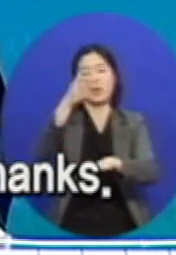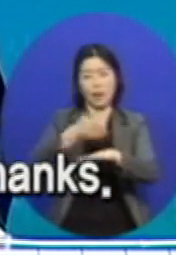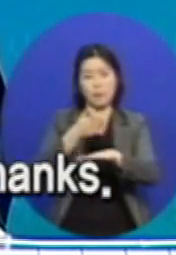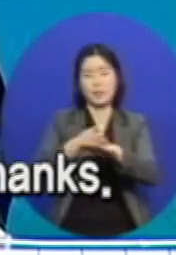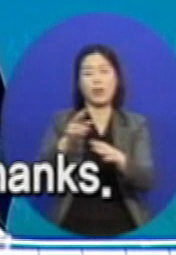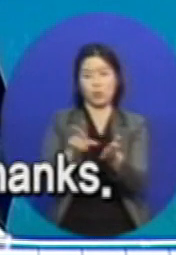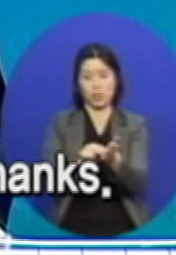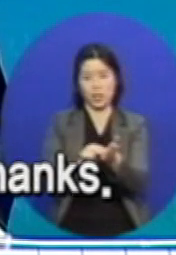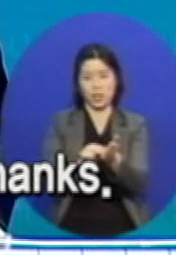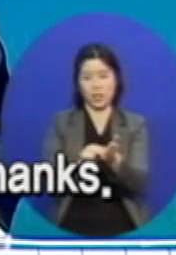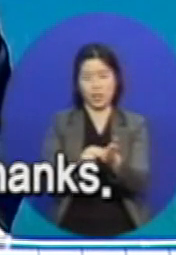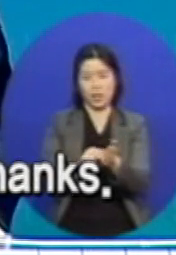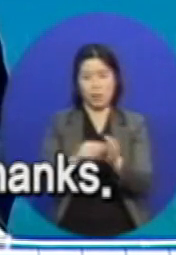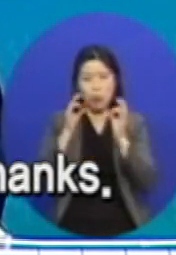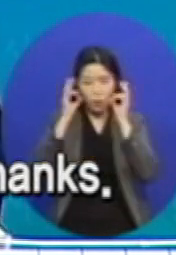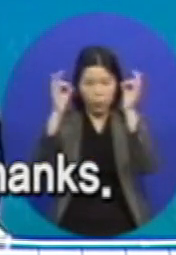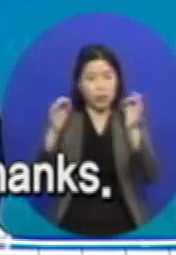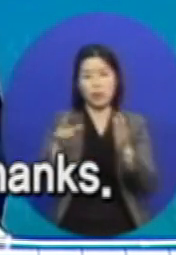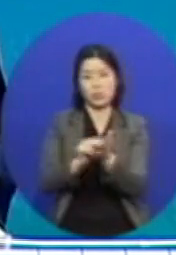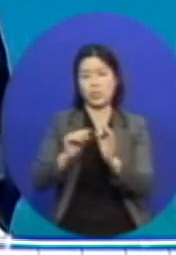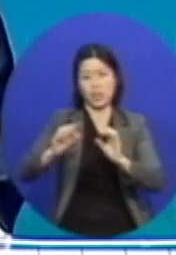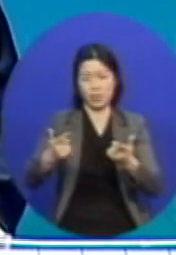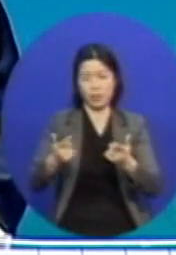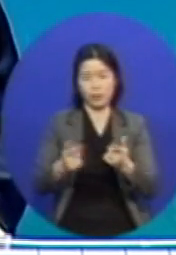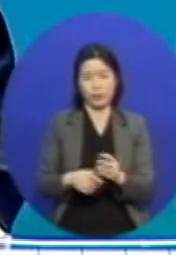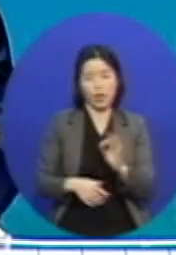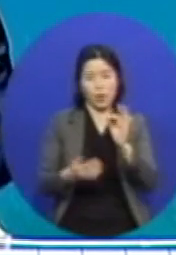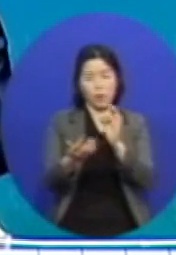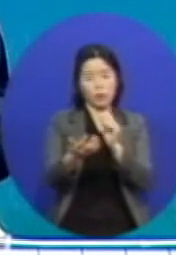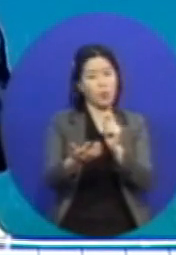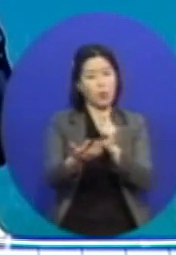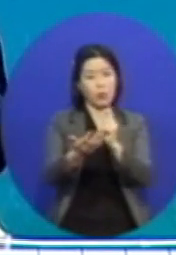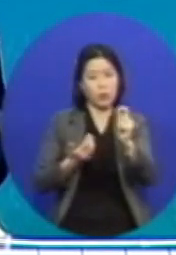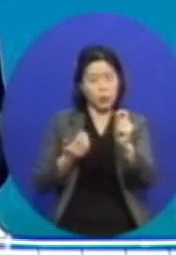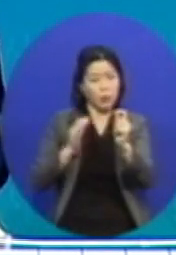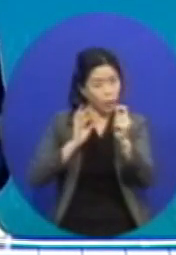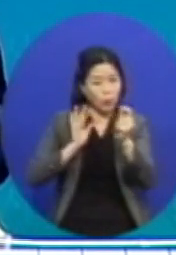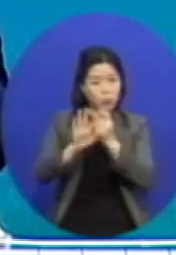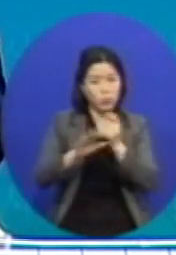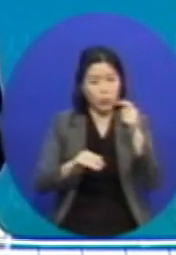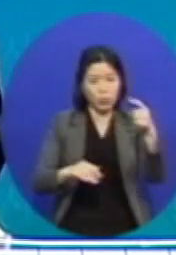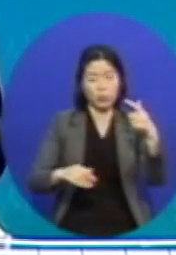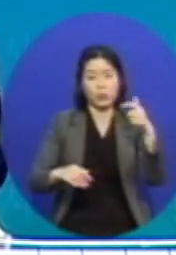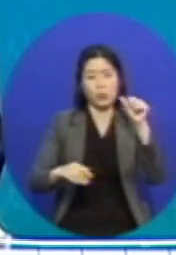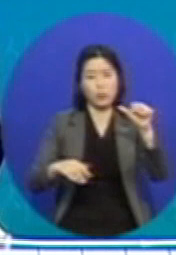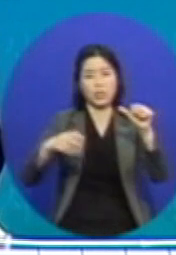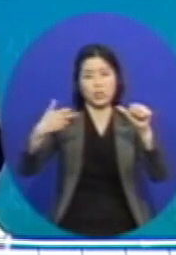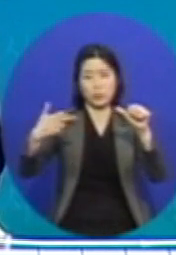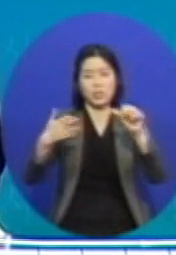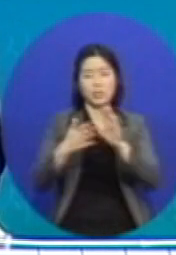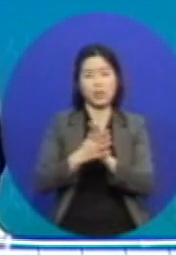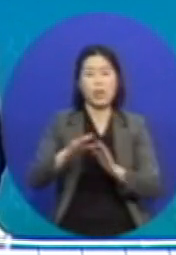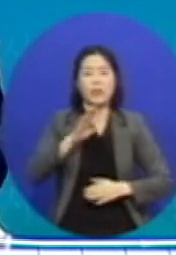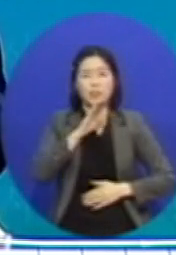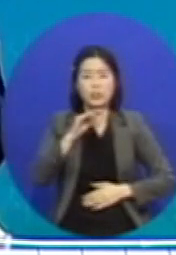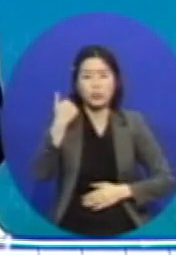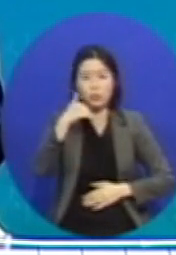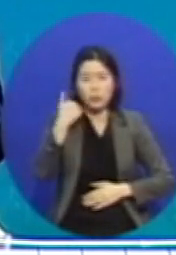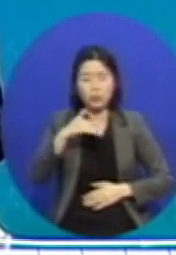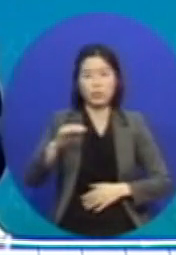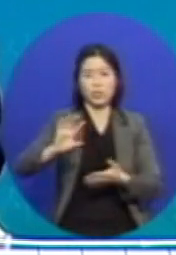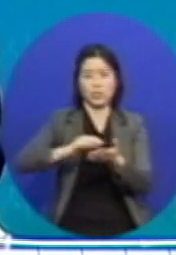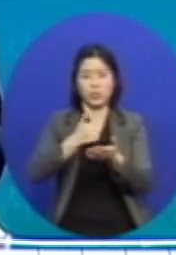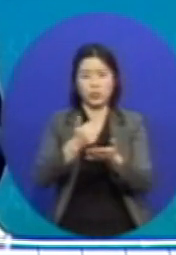문제가 아니에요 고린도후서 5장 17절에 그런즉 누구든지 그리스도 안에 있으면 새로운